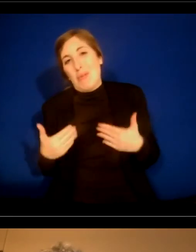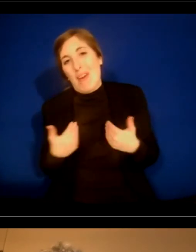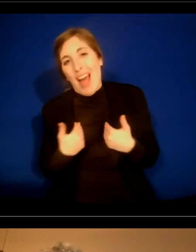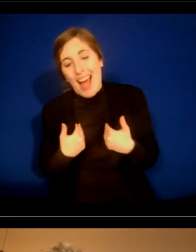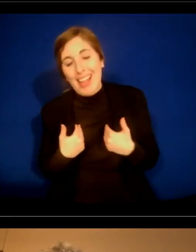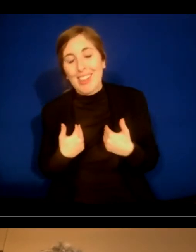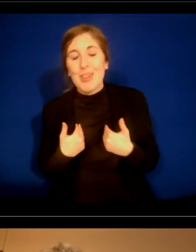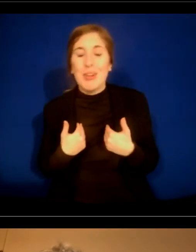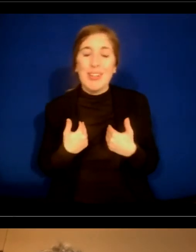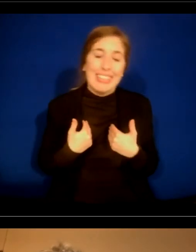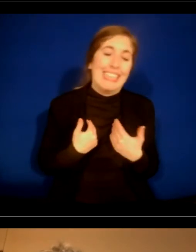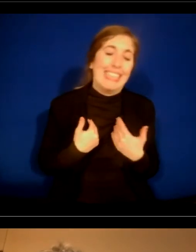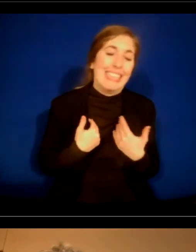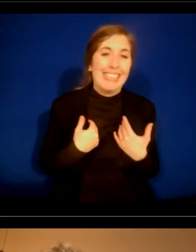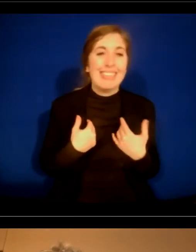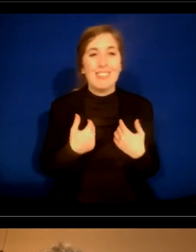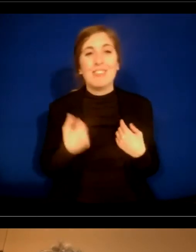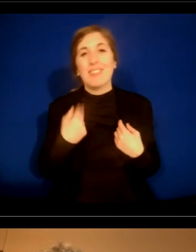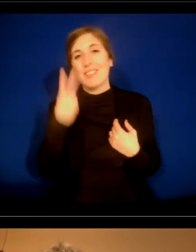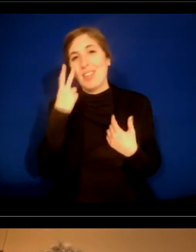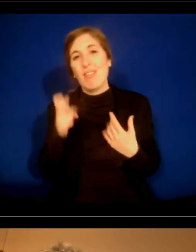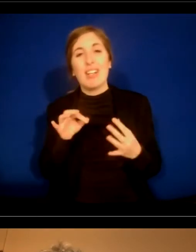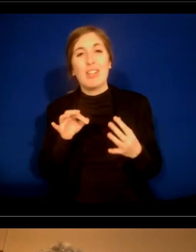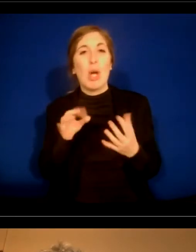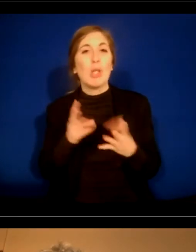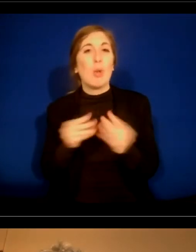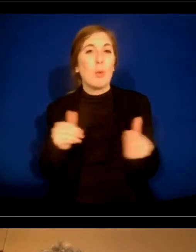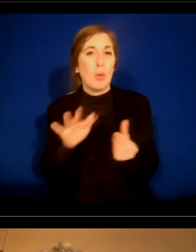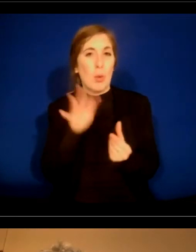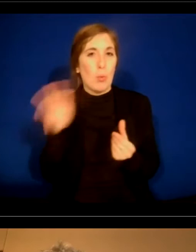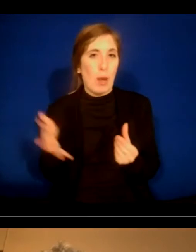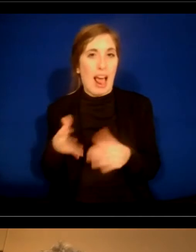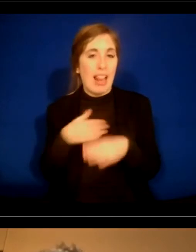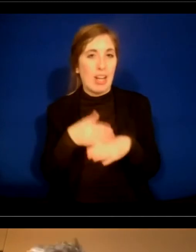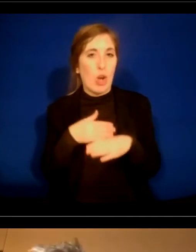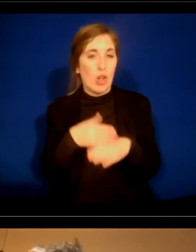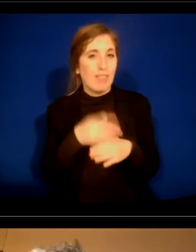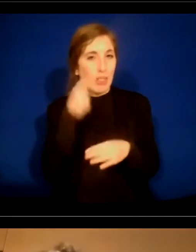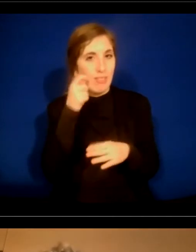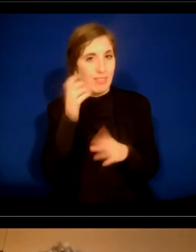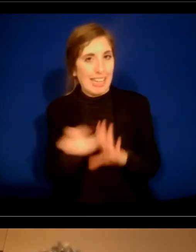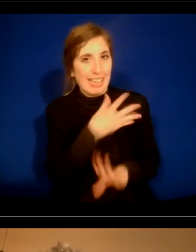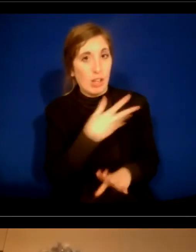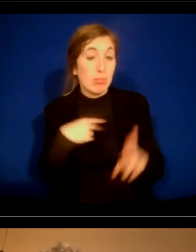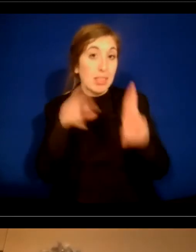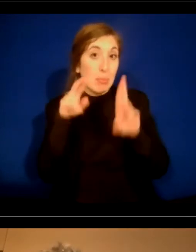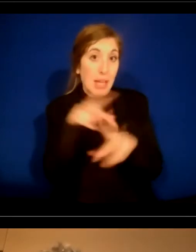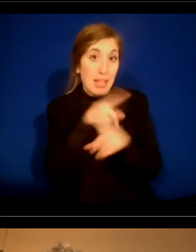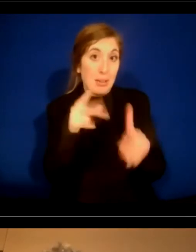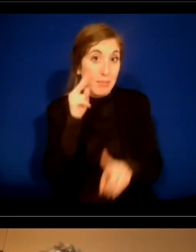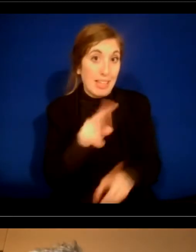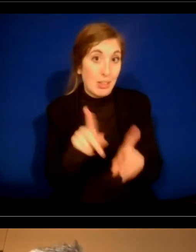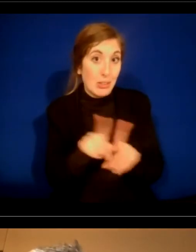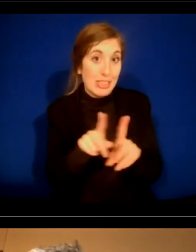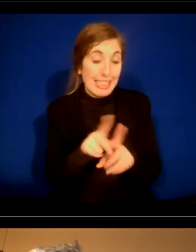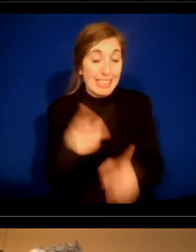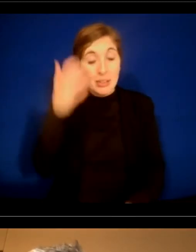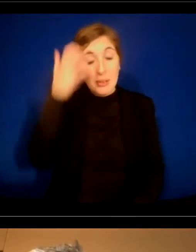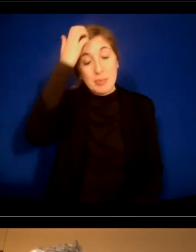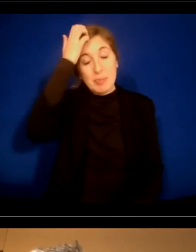trovare una soluzione alternativa alla condivisione dei video, sperando che li vediate lo stesso.